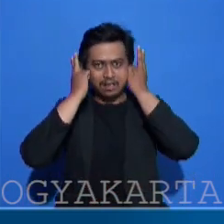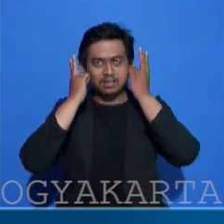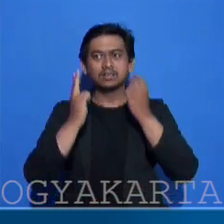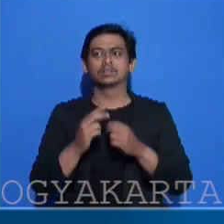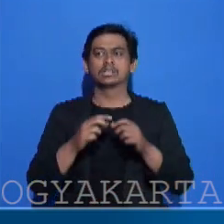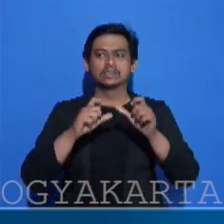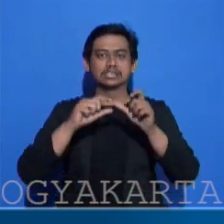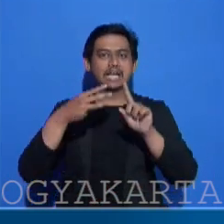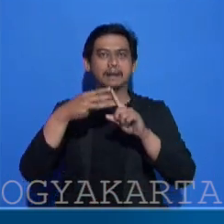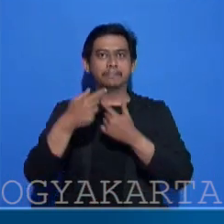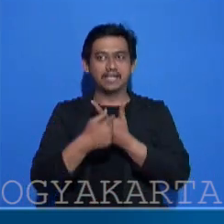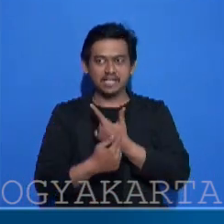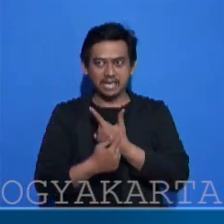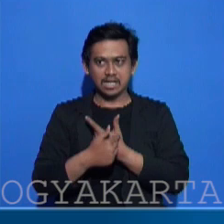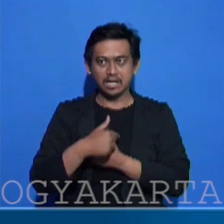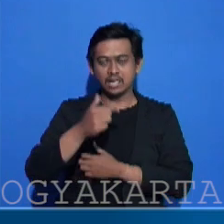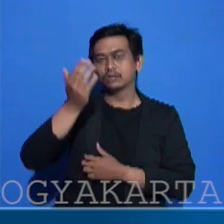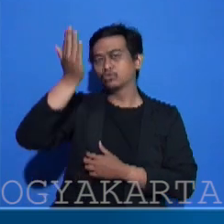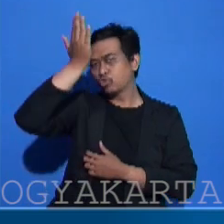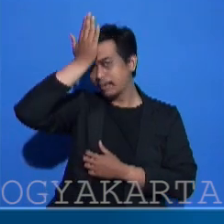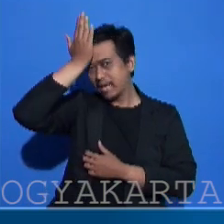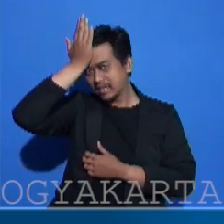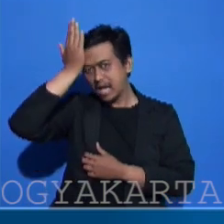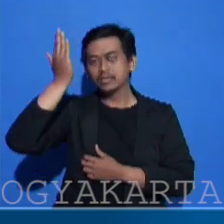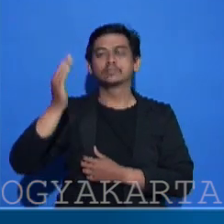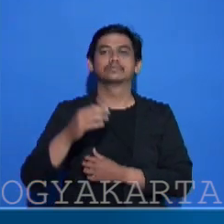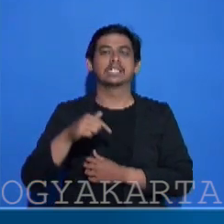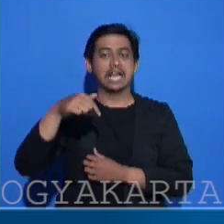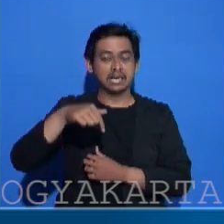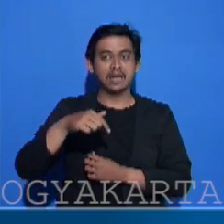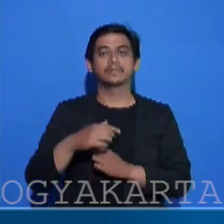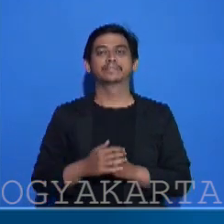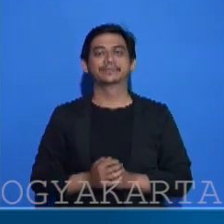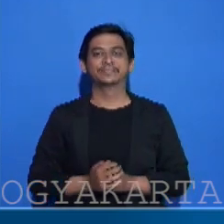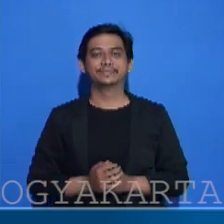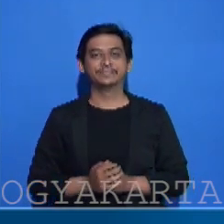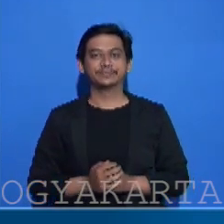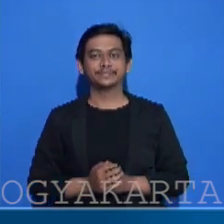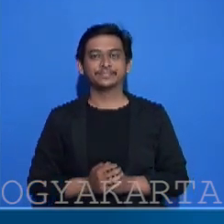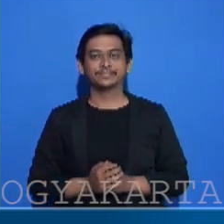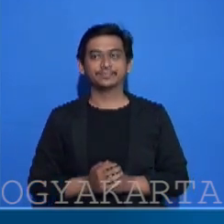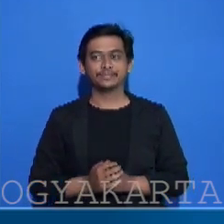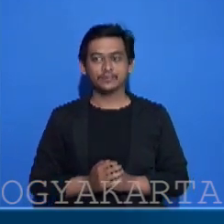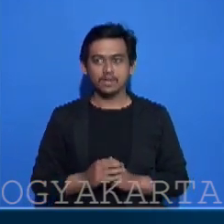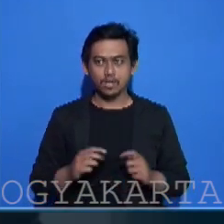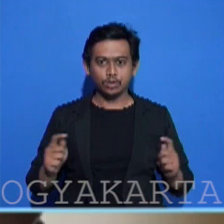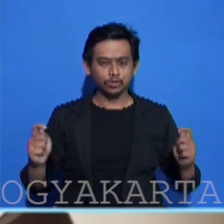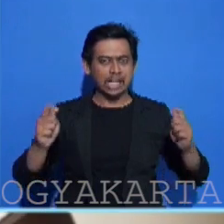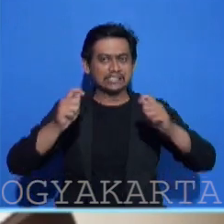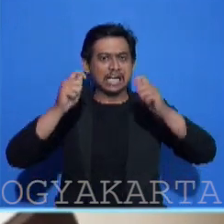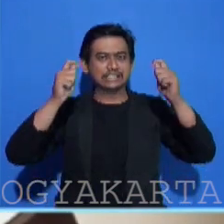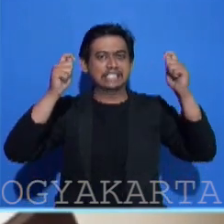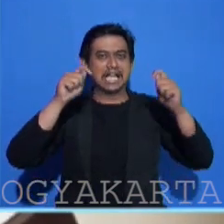Bupati bupatinya sama sama yang membulatkan kami adalah pribadi